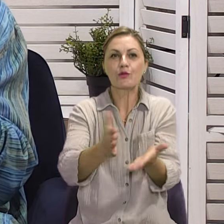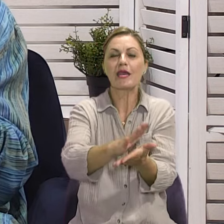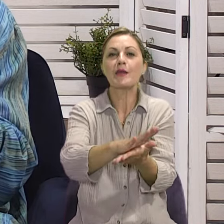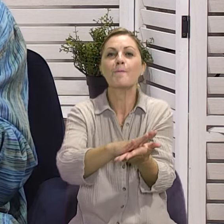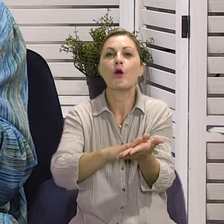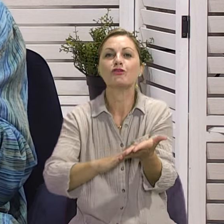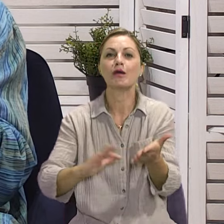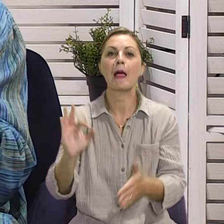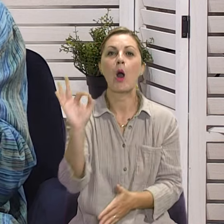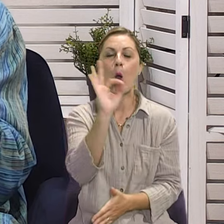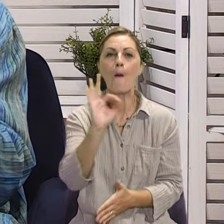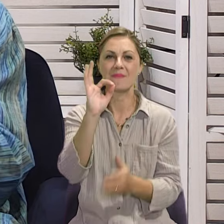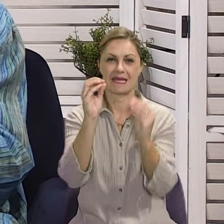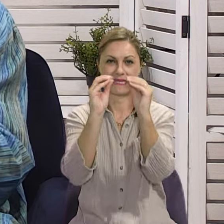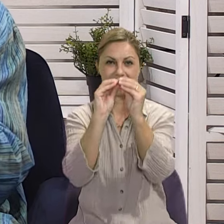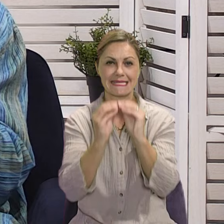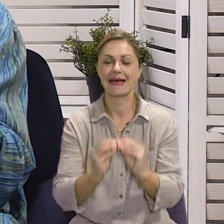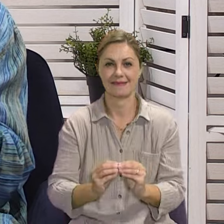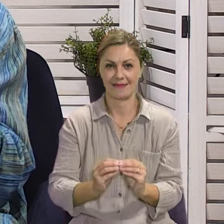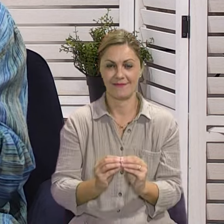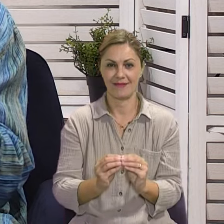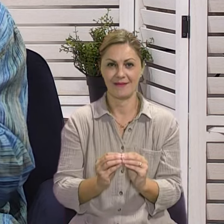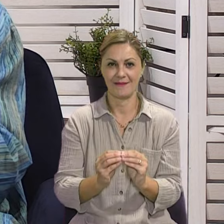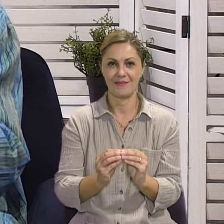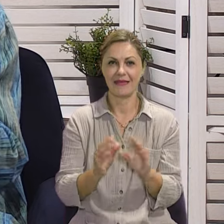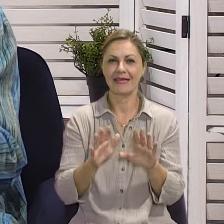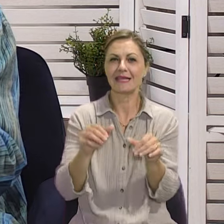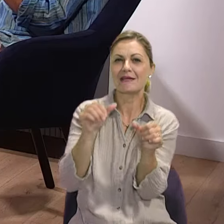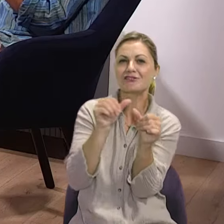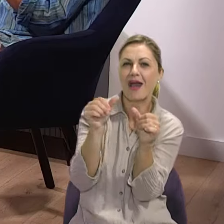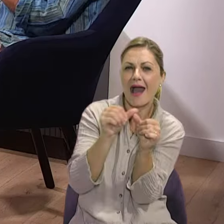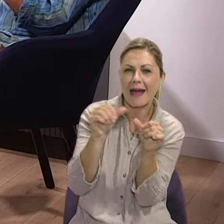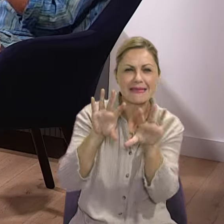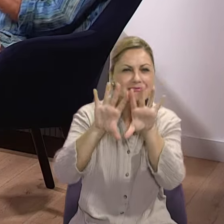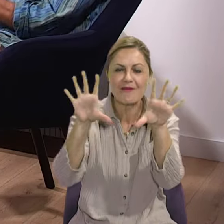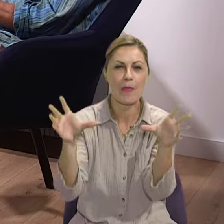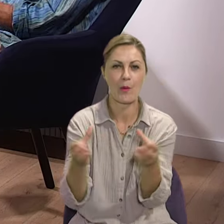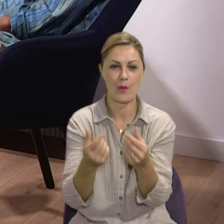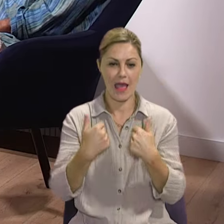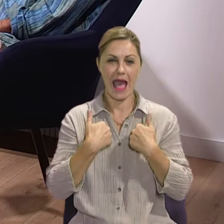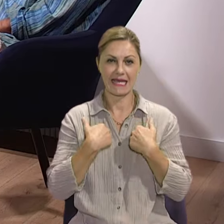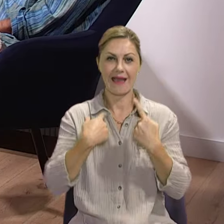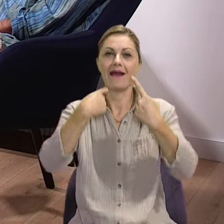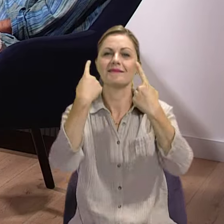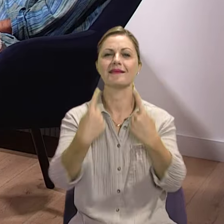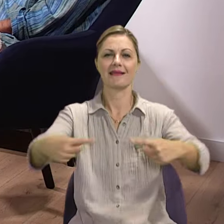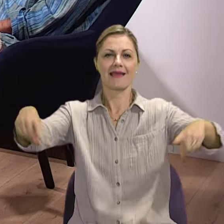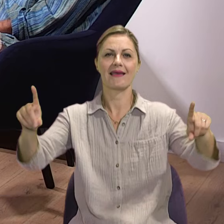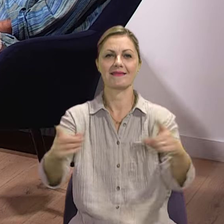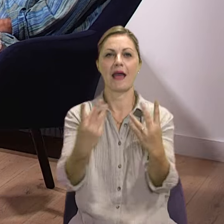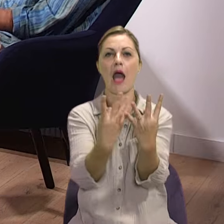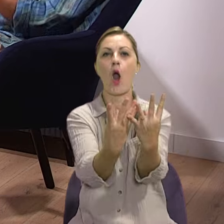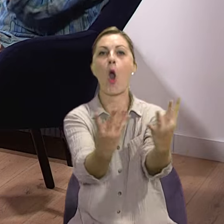i sva ta spletka i ta humoristička priča, onda ti je predivno